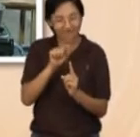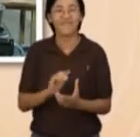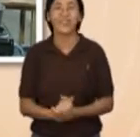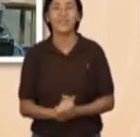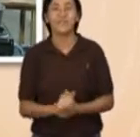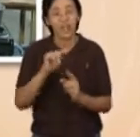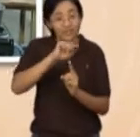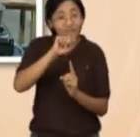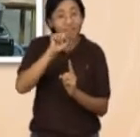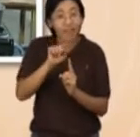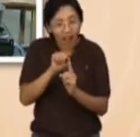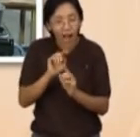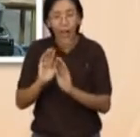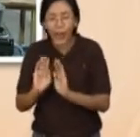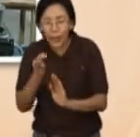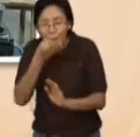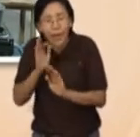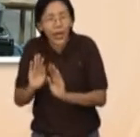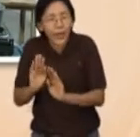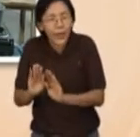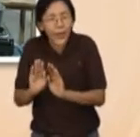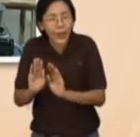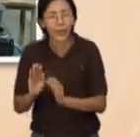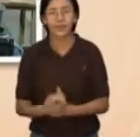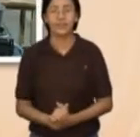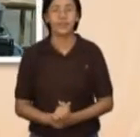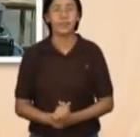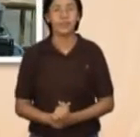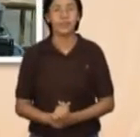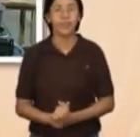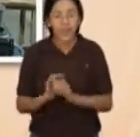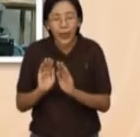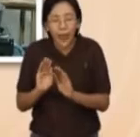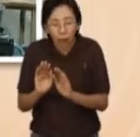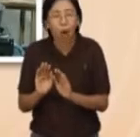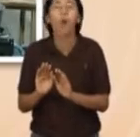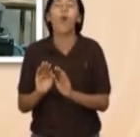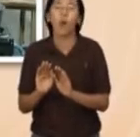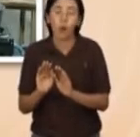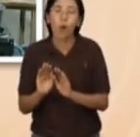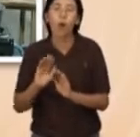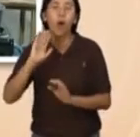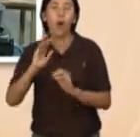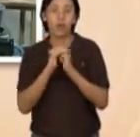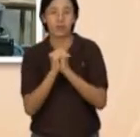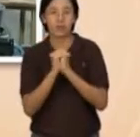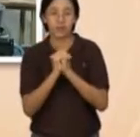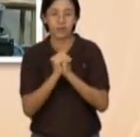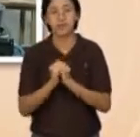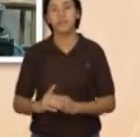ขึ้นช่ายเนี่ยครับ แล้วไปดองหรือไปหมักหรือไปยังไง ไปดองฮะ อ๋อเป็นอาหารของคนจีน